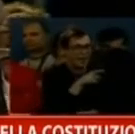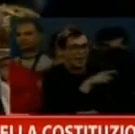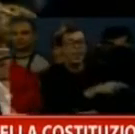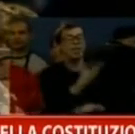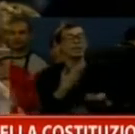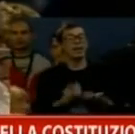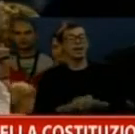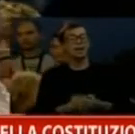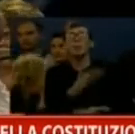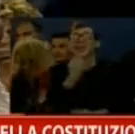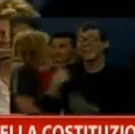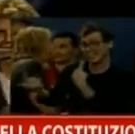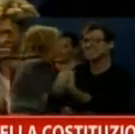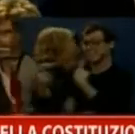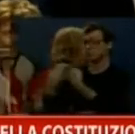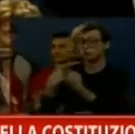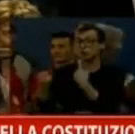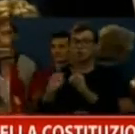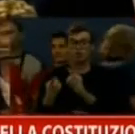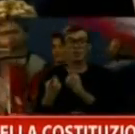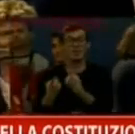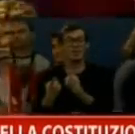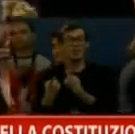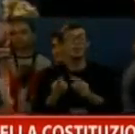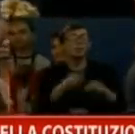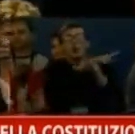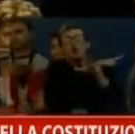capacità e la possibilità di andare avanti.